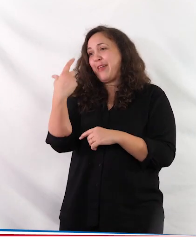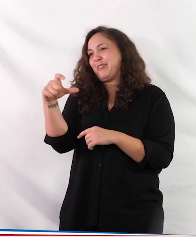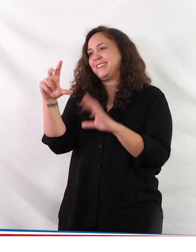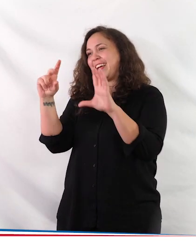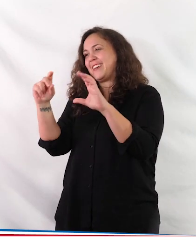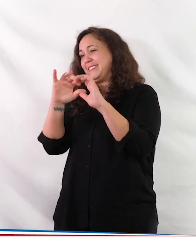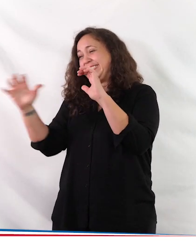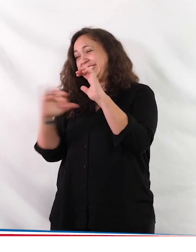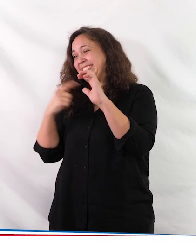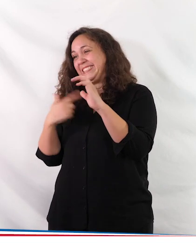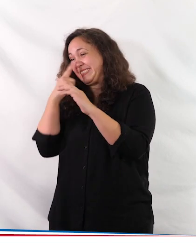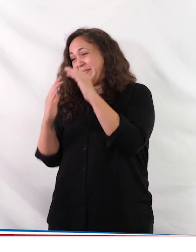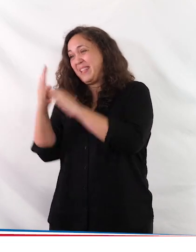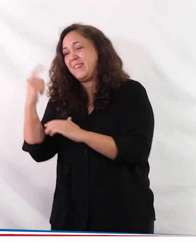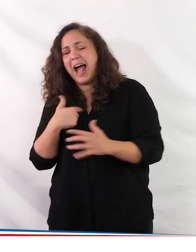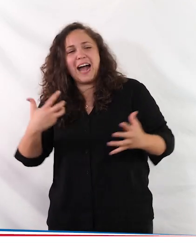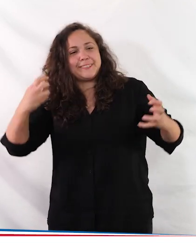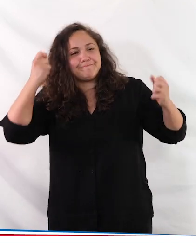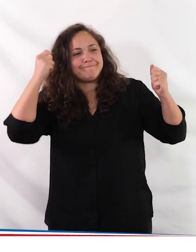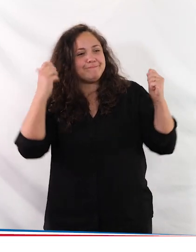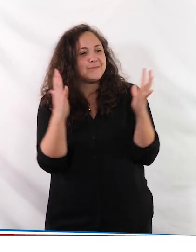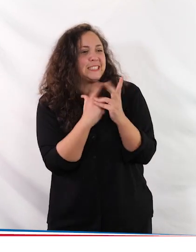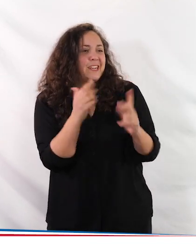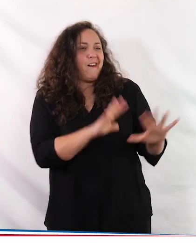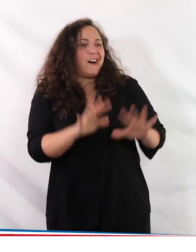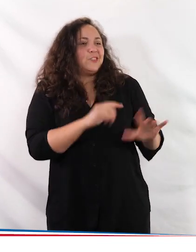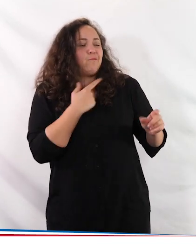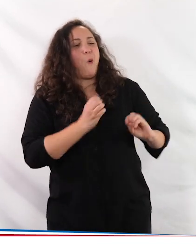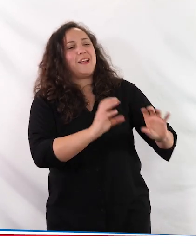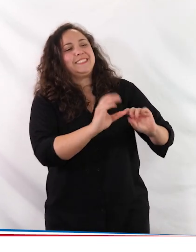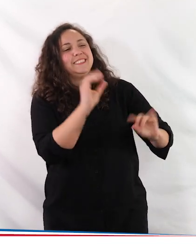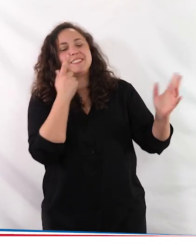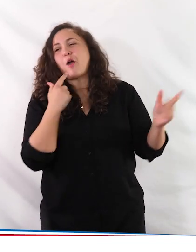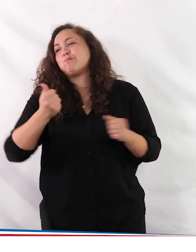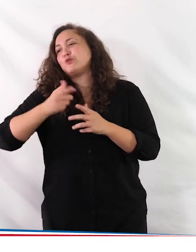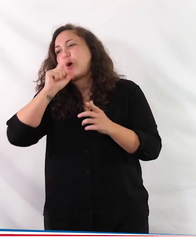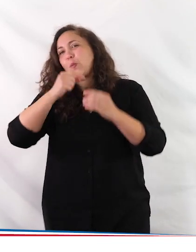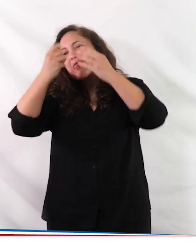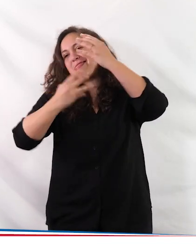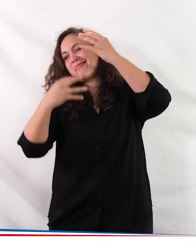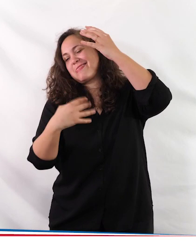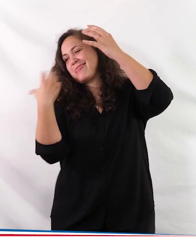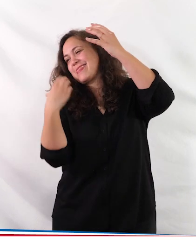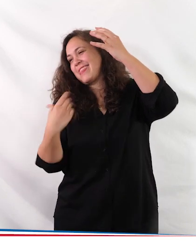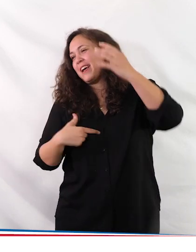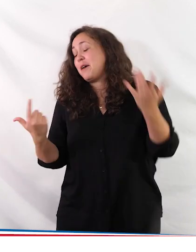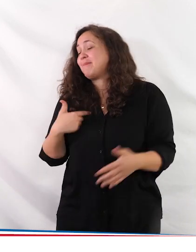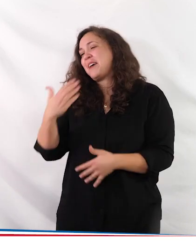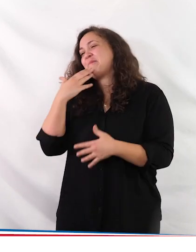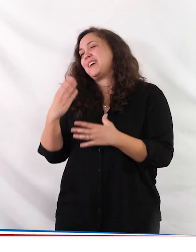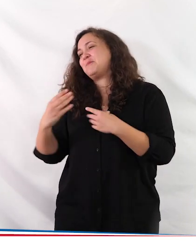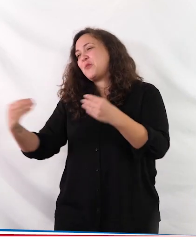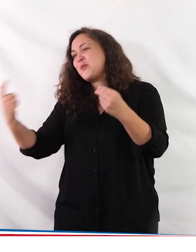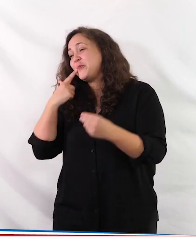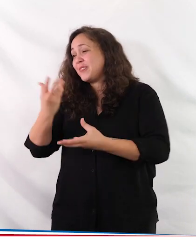les 280 caractères. Bon zut, alors on va se débrouiller. On fera plusieurs tweets.